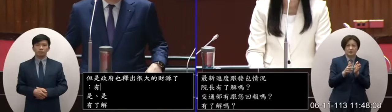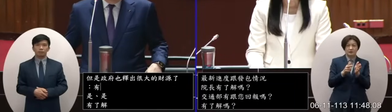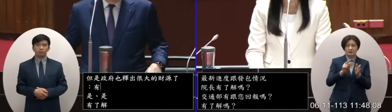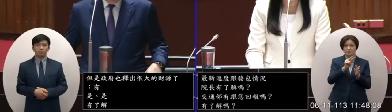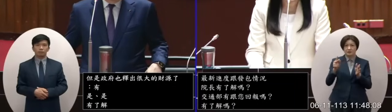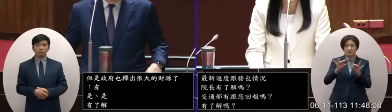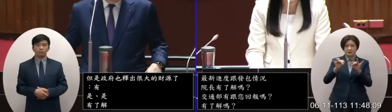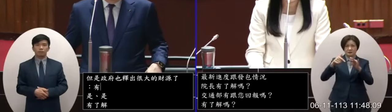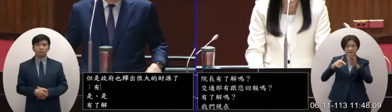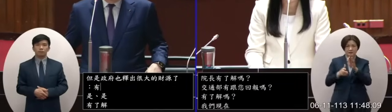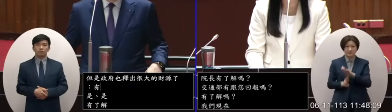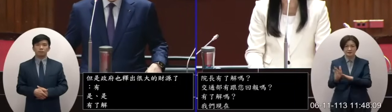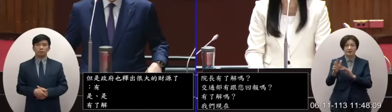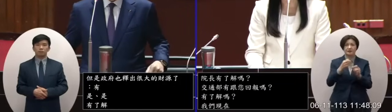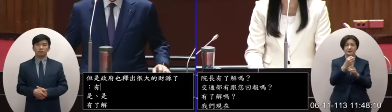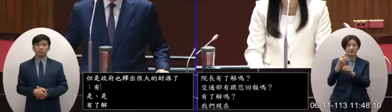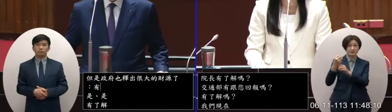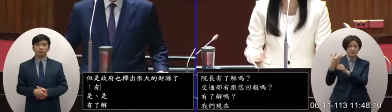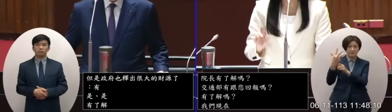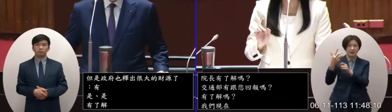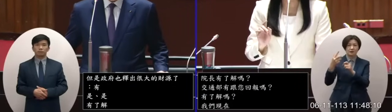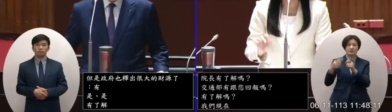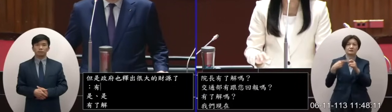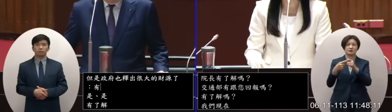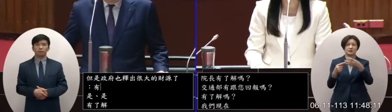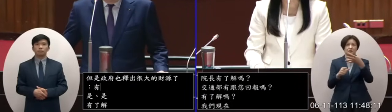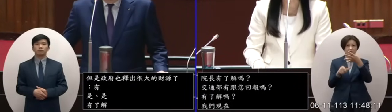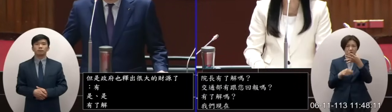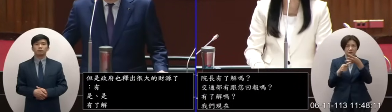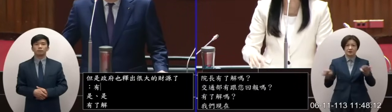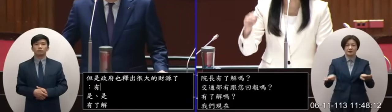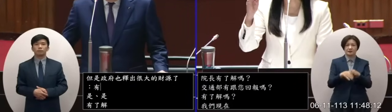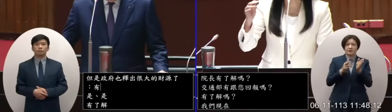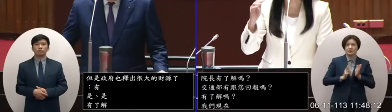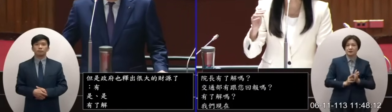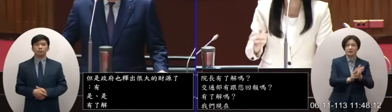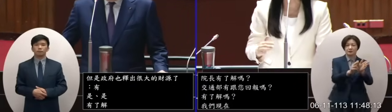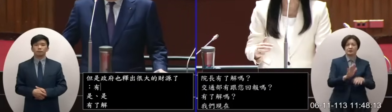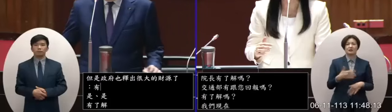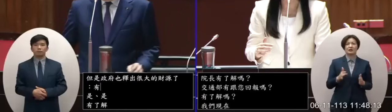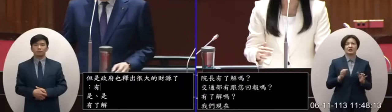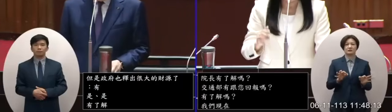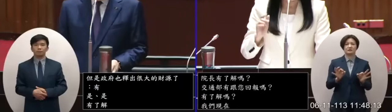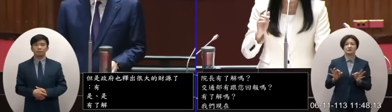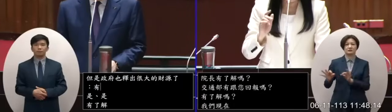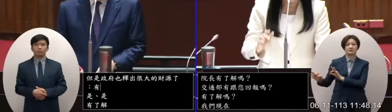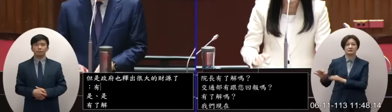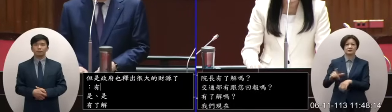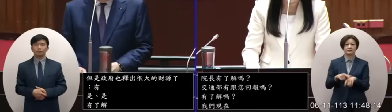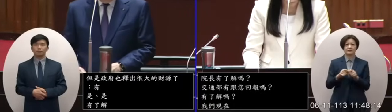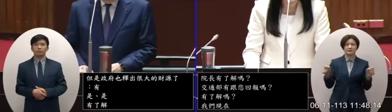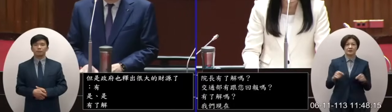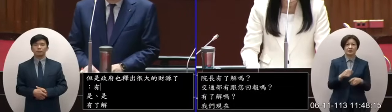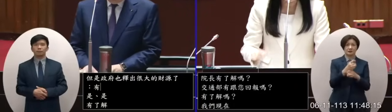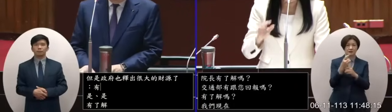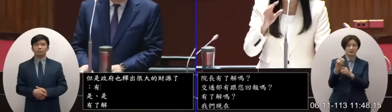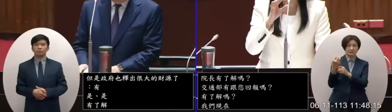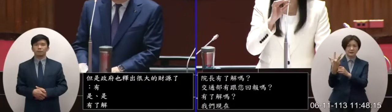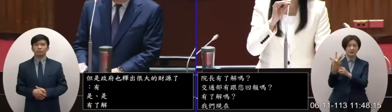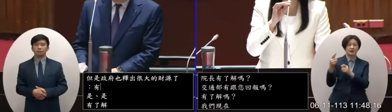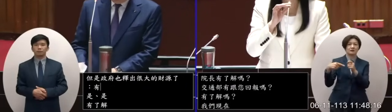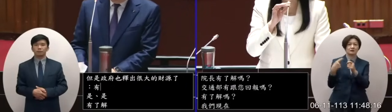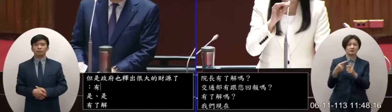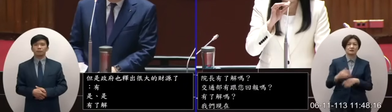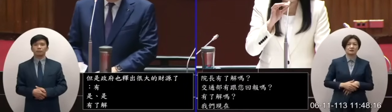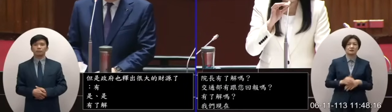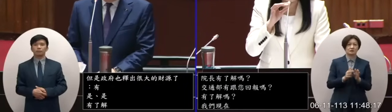说118年4月要通车，而且这个118年已经是延宕再延宕了啊，到118年。但现在